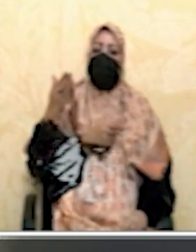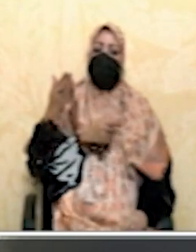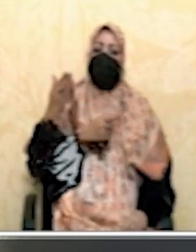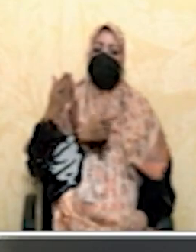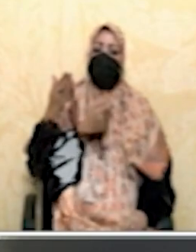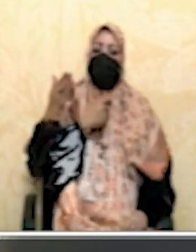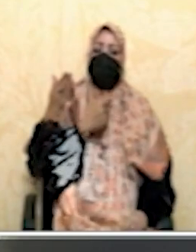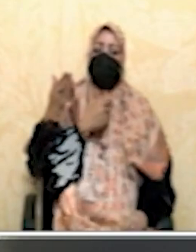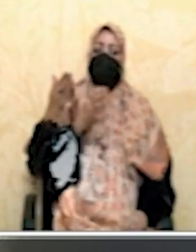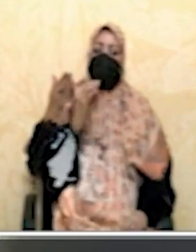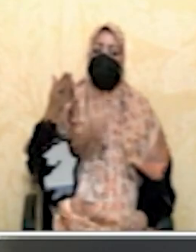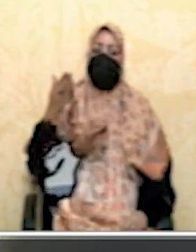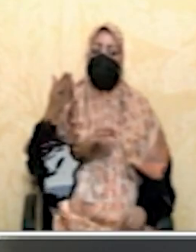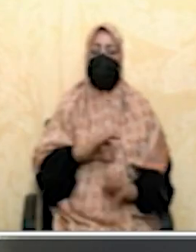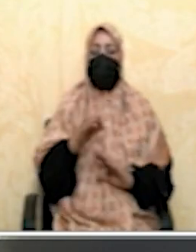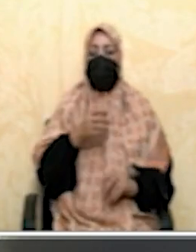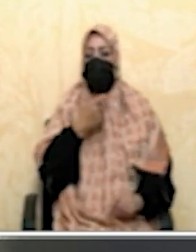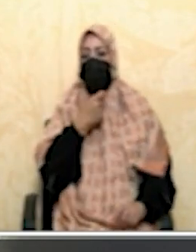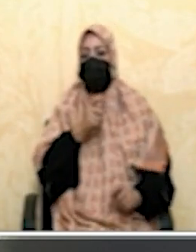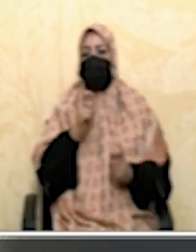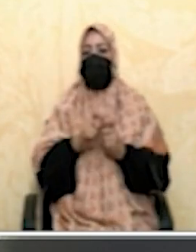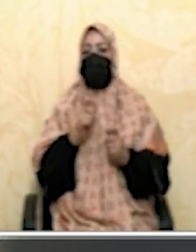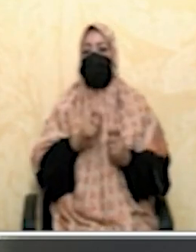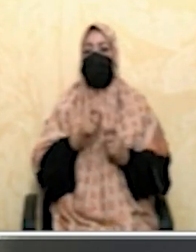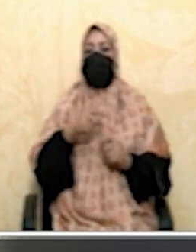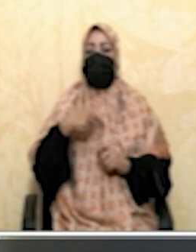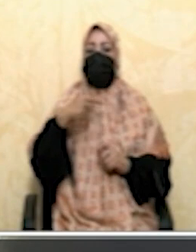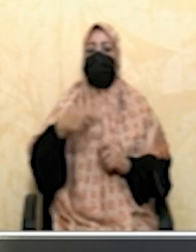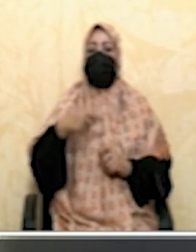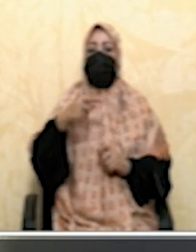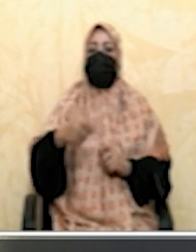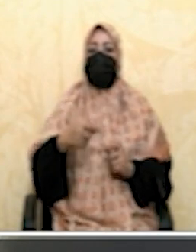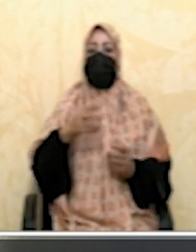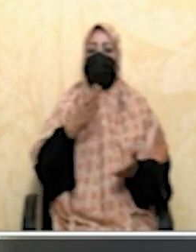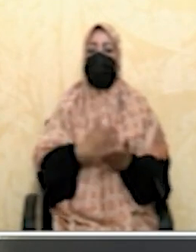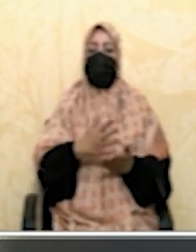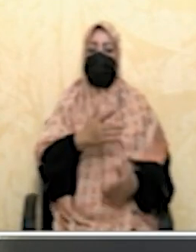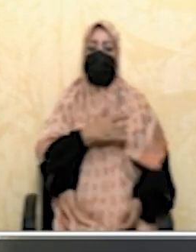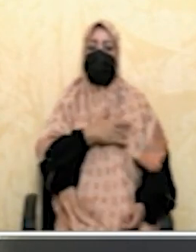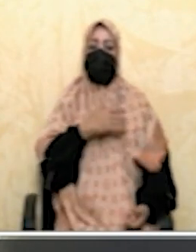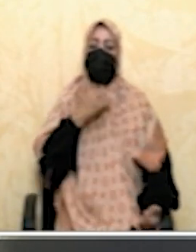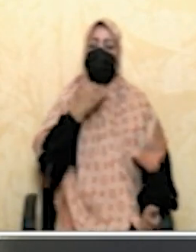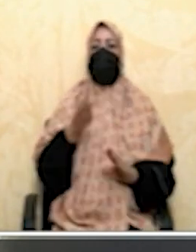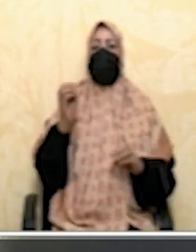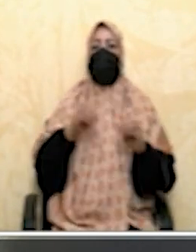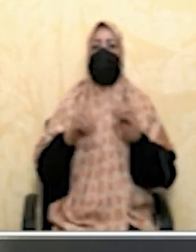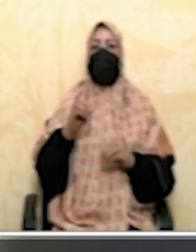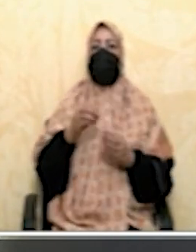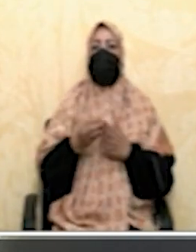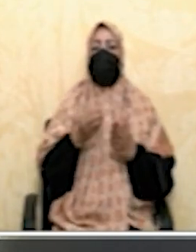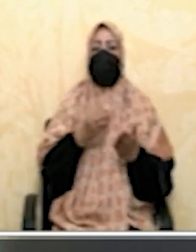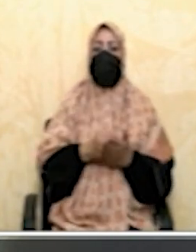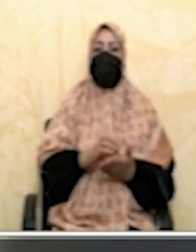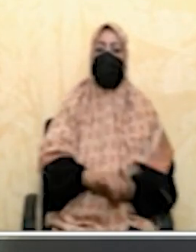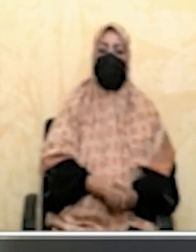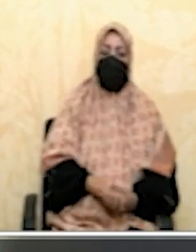يقسي القلب يعني كويس كان اقدرت تحضر الجمعه الاولى لك وان كان غير واجب عليك ما دمت مسافرا المسافر